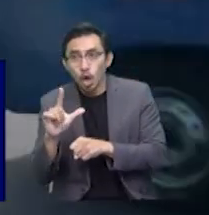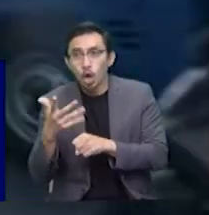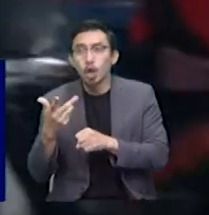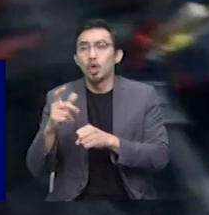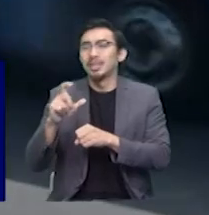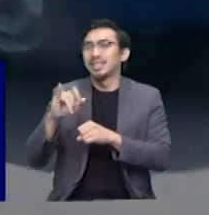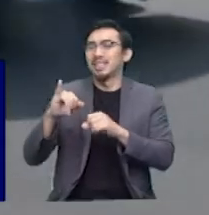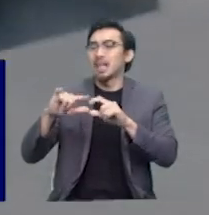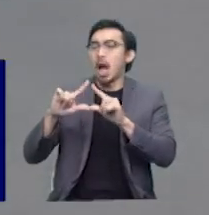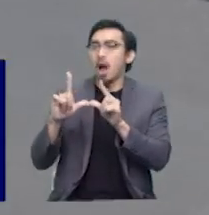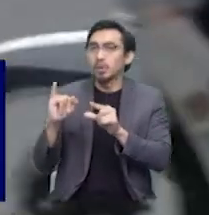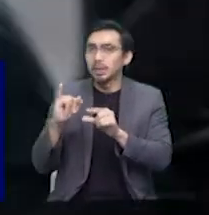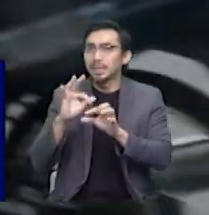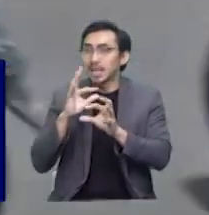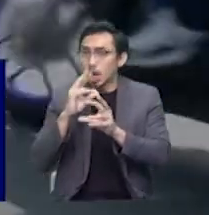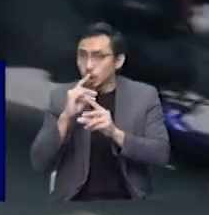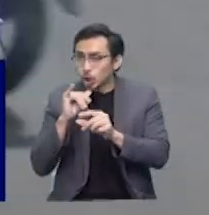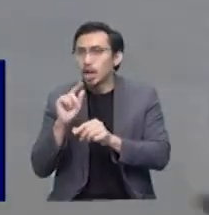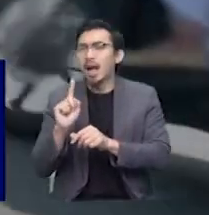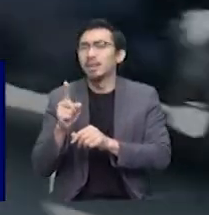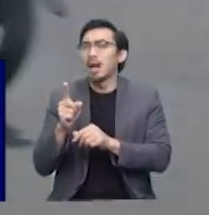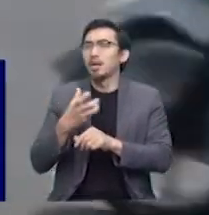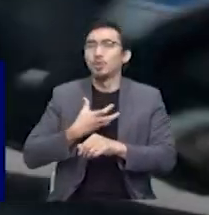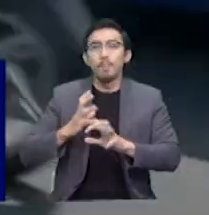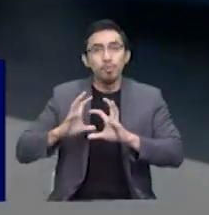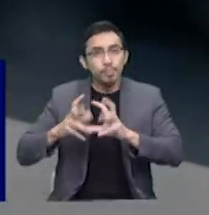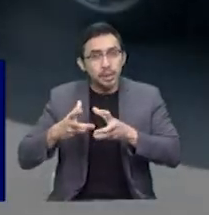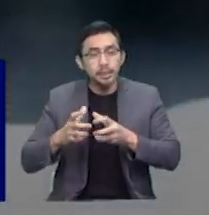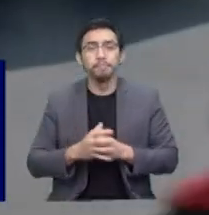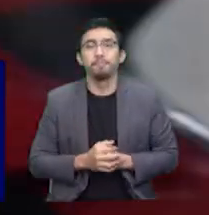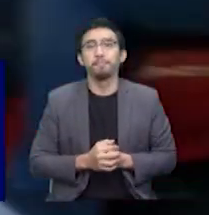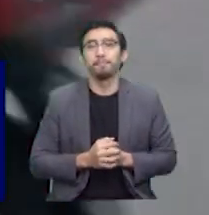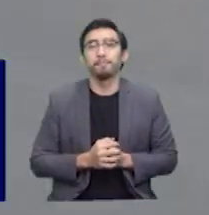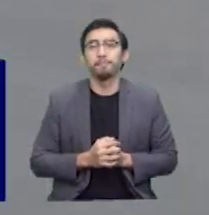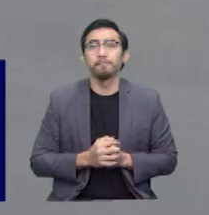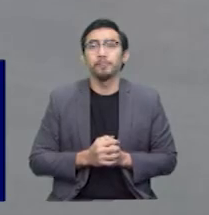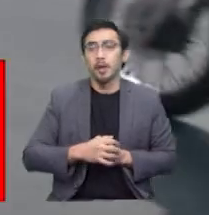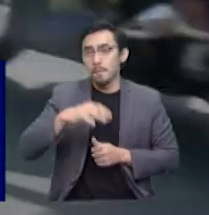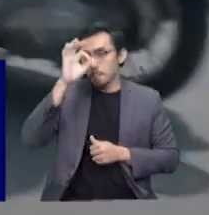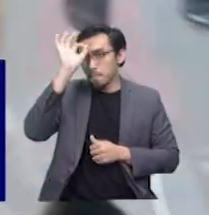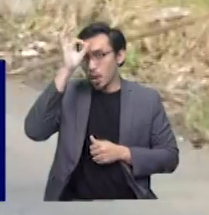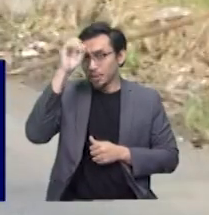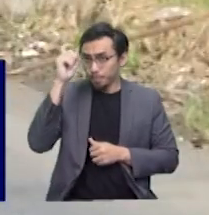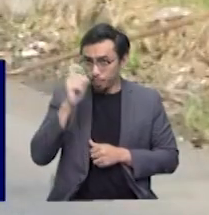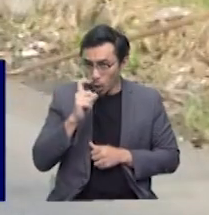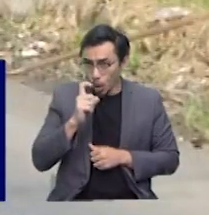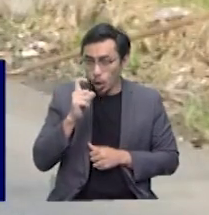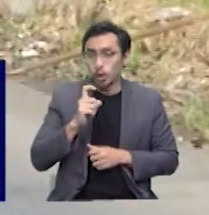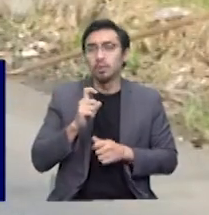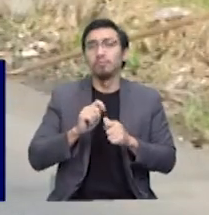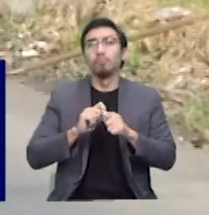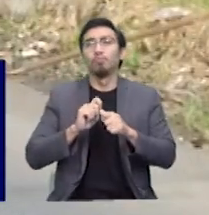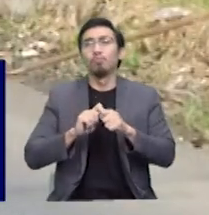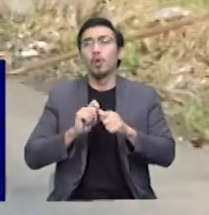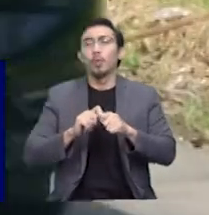Cianjur via Sukabumi. Kemudian pihak dari petugas kepolisian dari Satlantas Polres Bogor ini juga akan memperlakukan Car Free